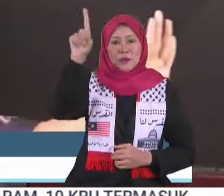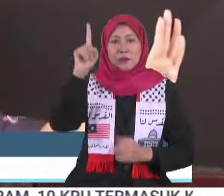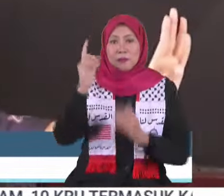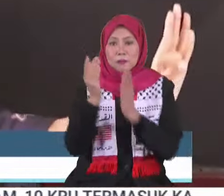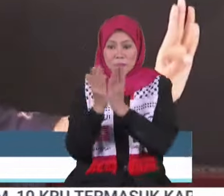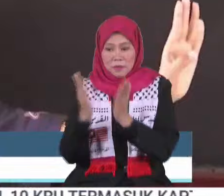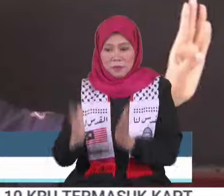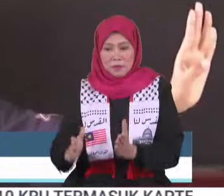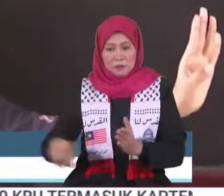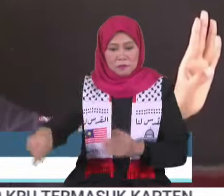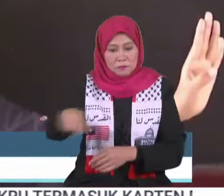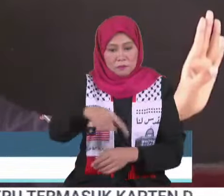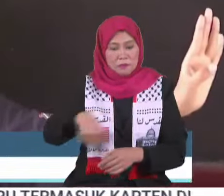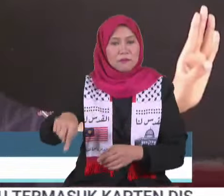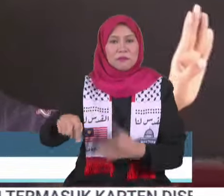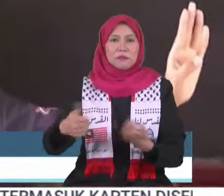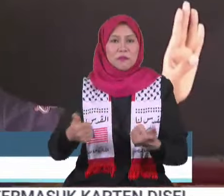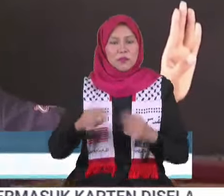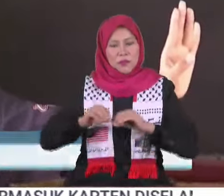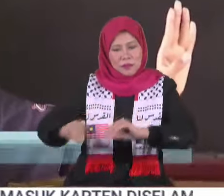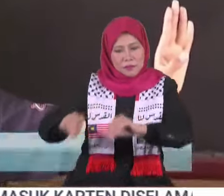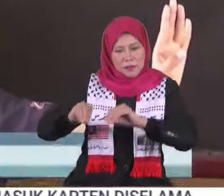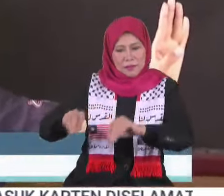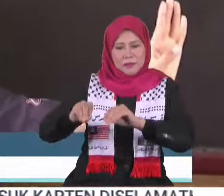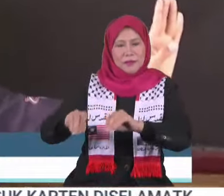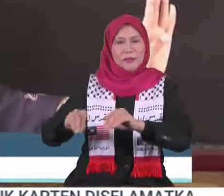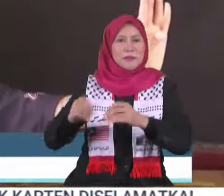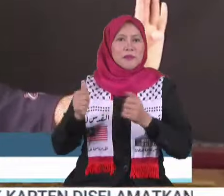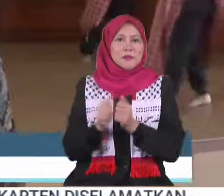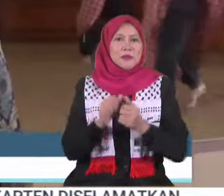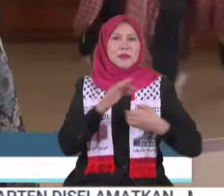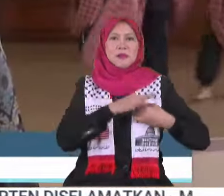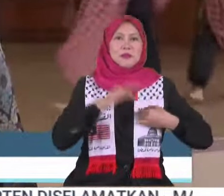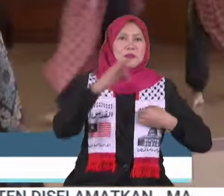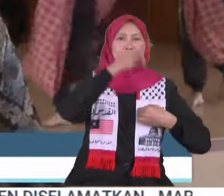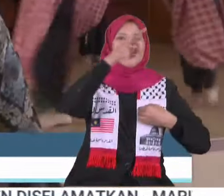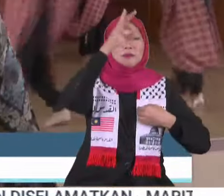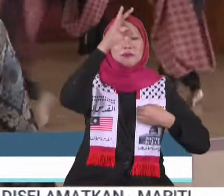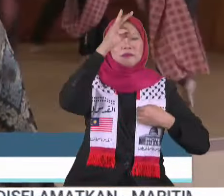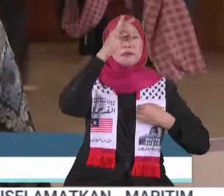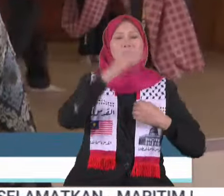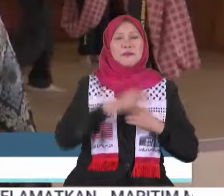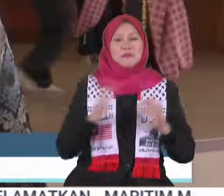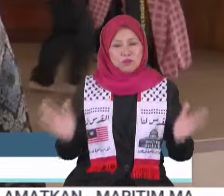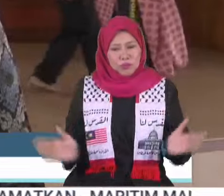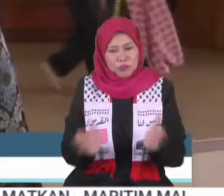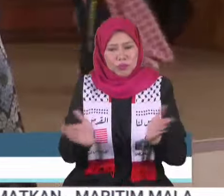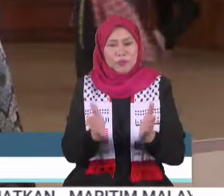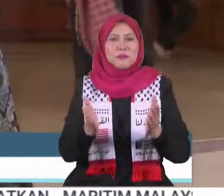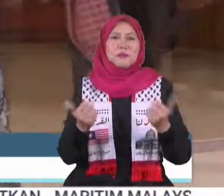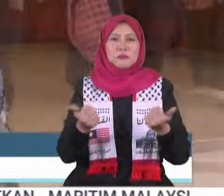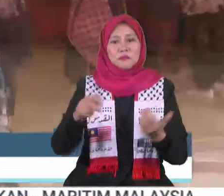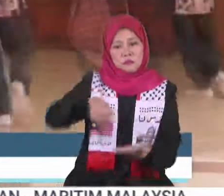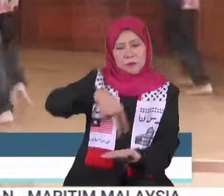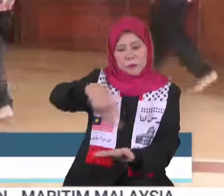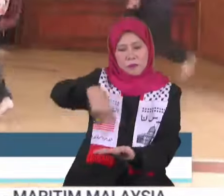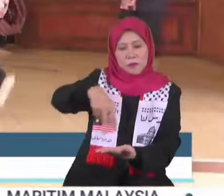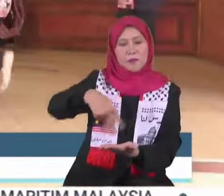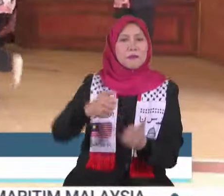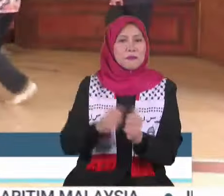ni kita dah semai mereka dengan semangat, kita suntik mereka dengan semangat dan mereka dapat bawa dengan baik.